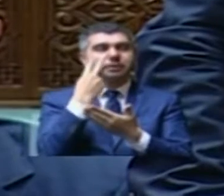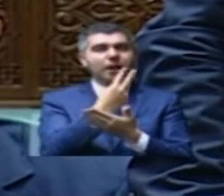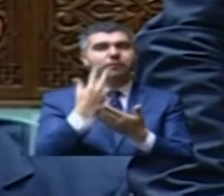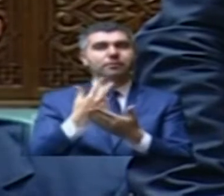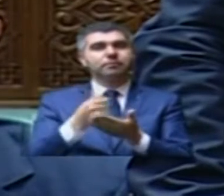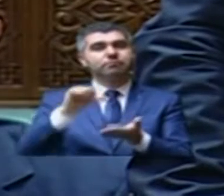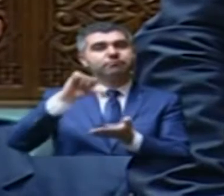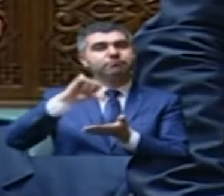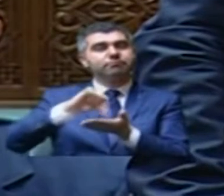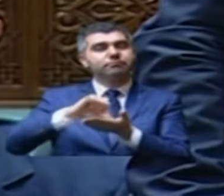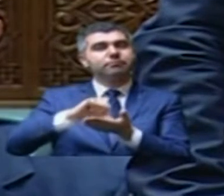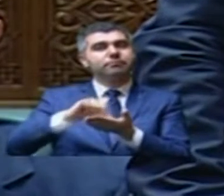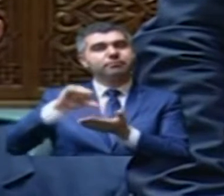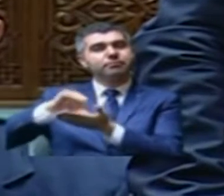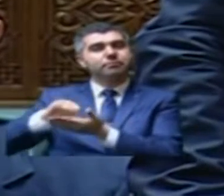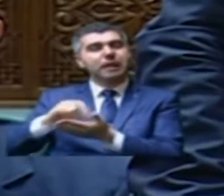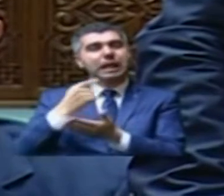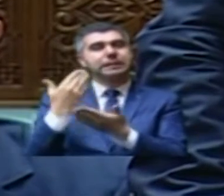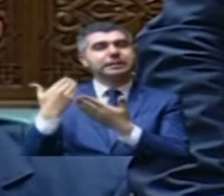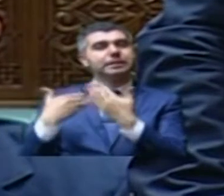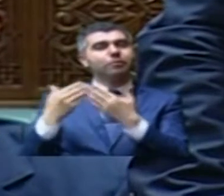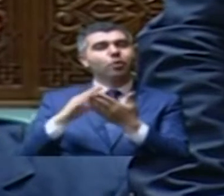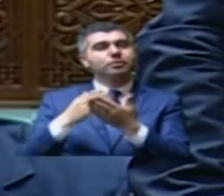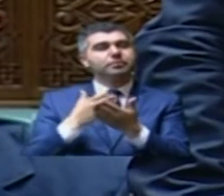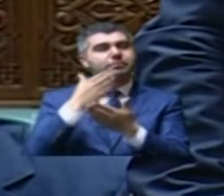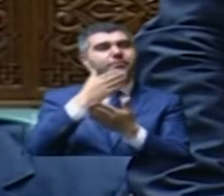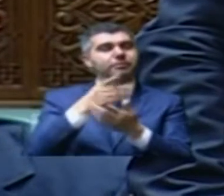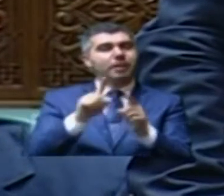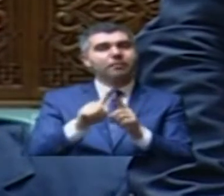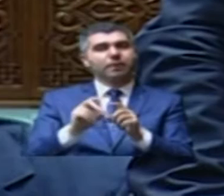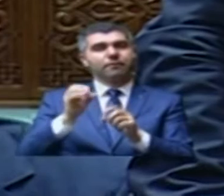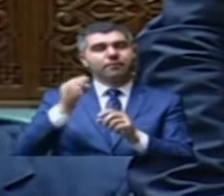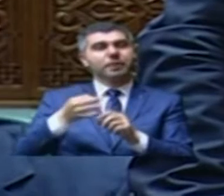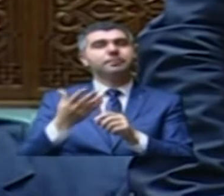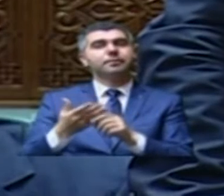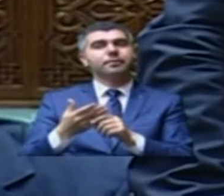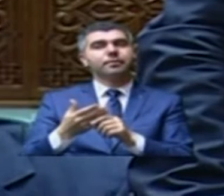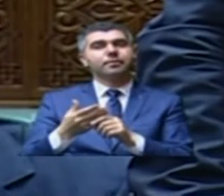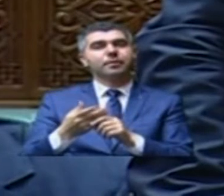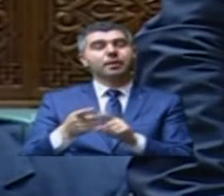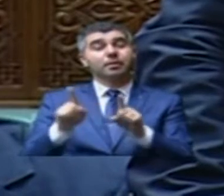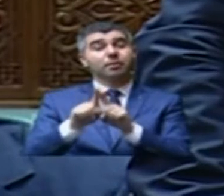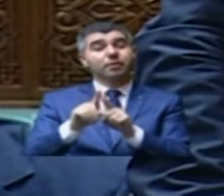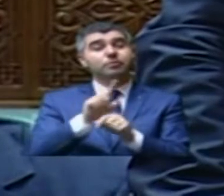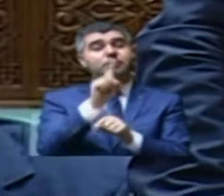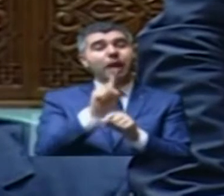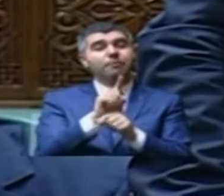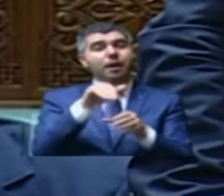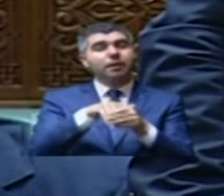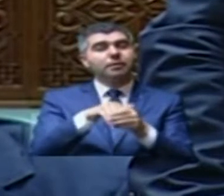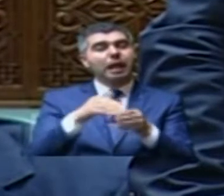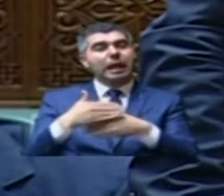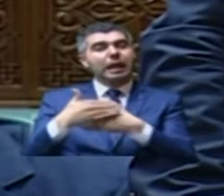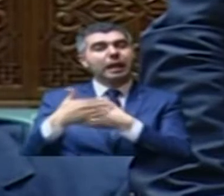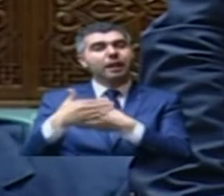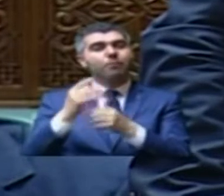السياحي تافوغات اللي عرف نوعا ما طفرة في هذه المرحلة الأخيرة، والموقع السياحي لتكافيت، والمنطقة الشرقية